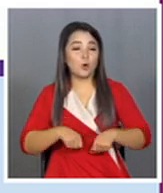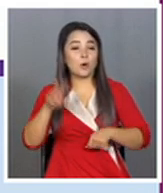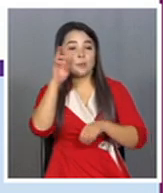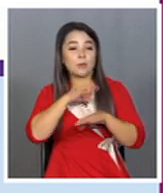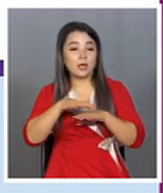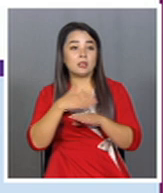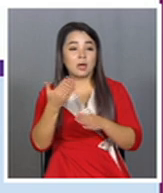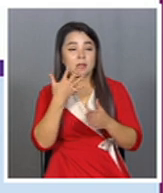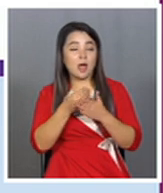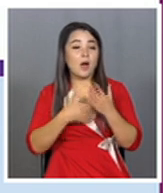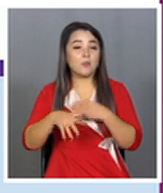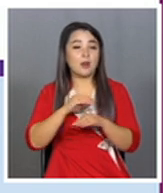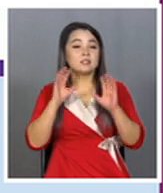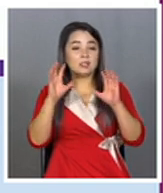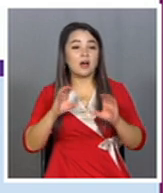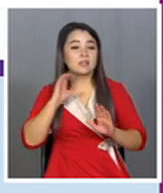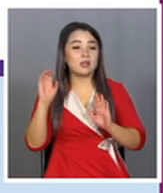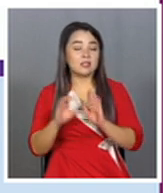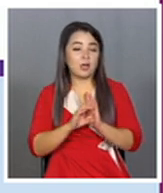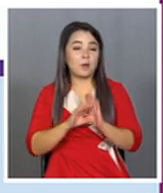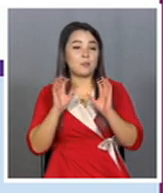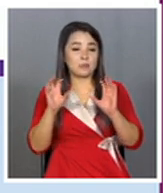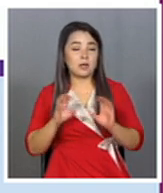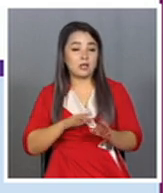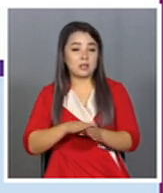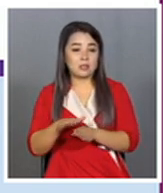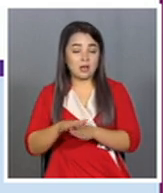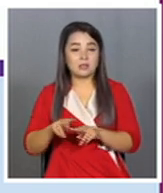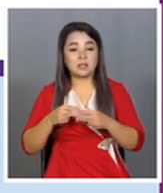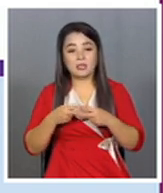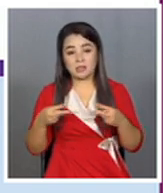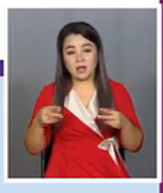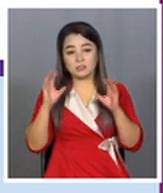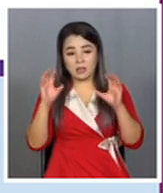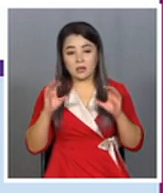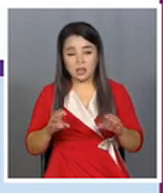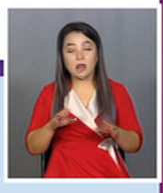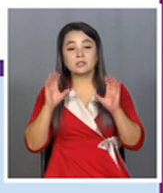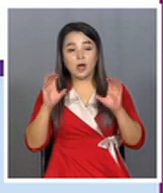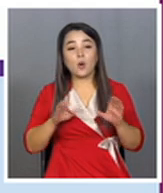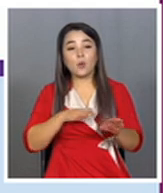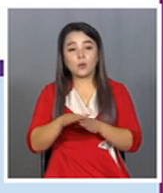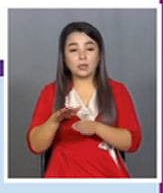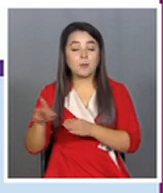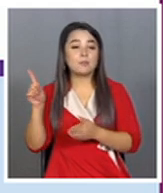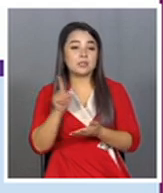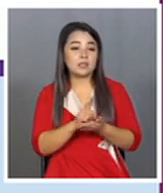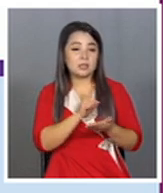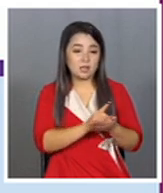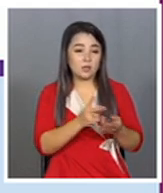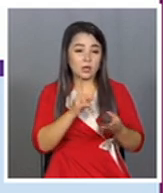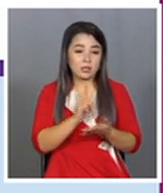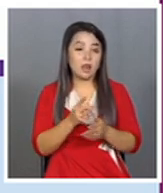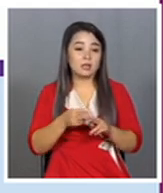мемлекетте барлығы заңға бағынады. Заң алдында тең. Заңды орындауға барлығы да міндетті.